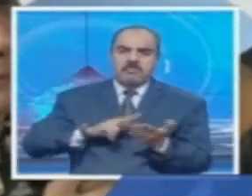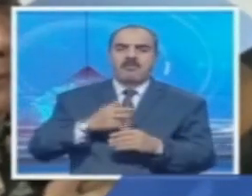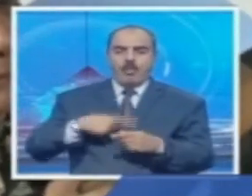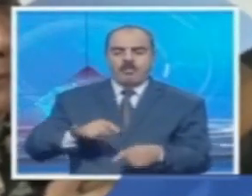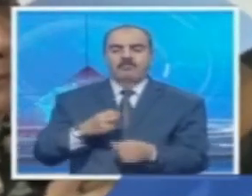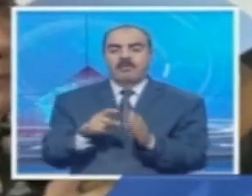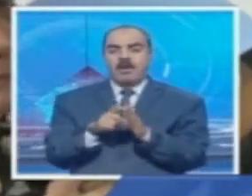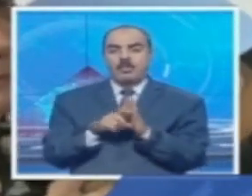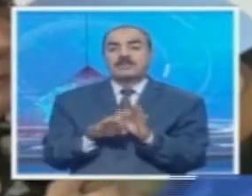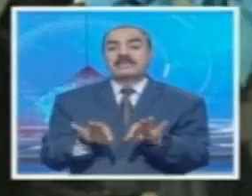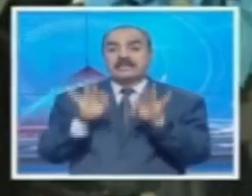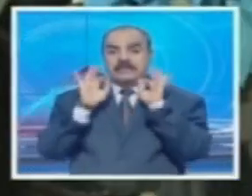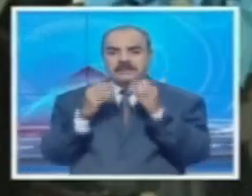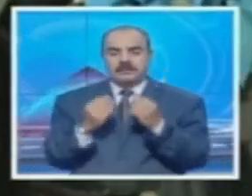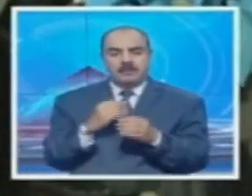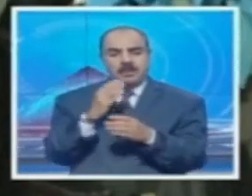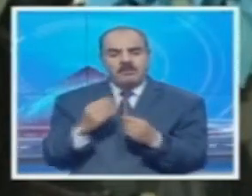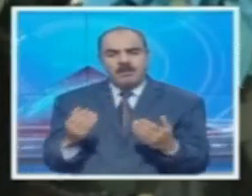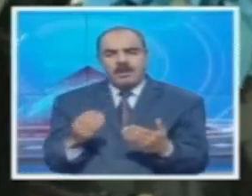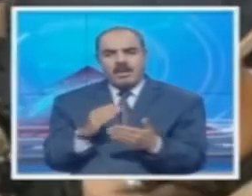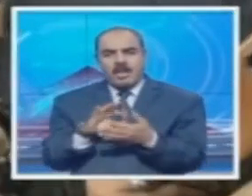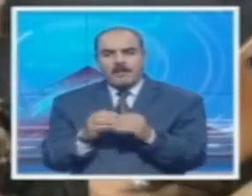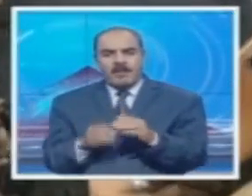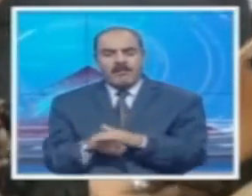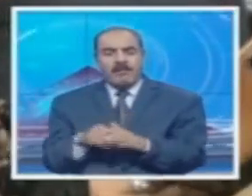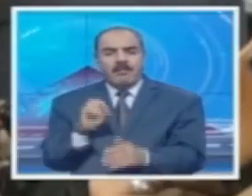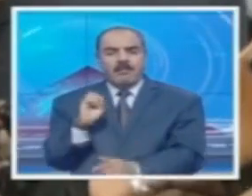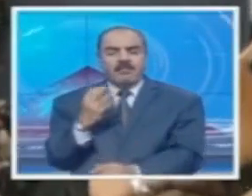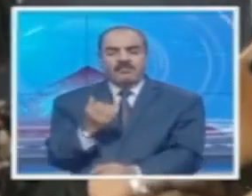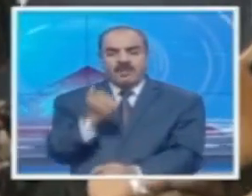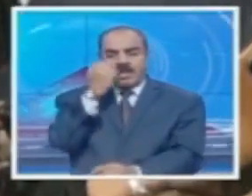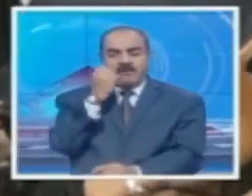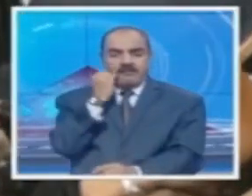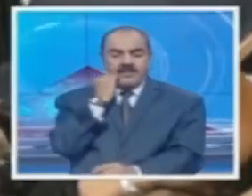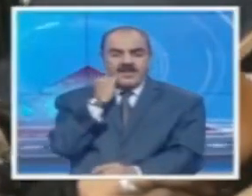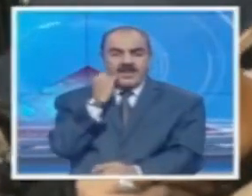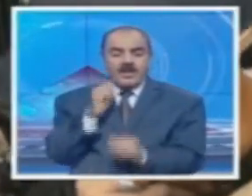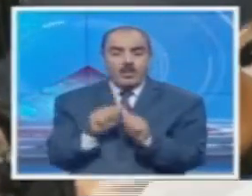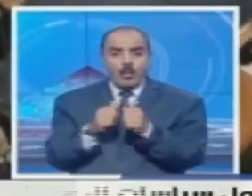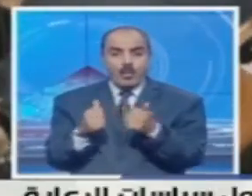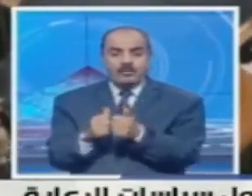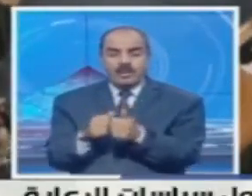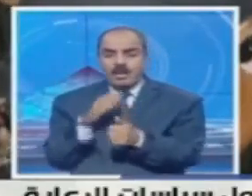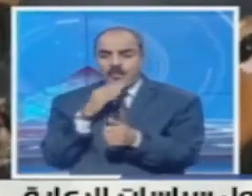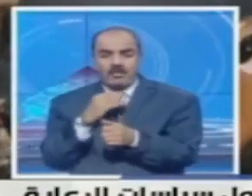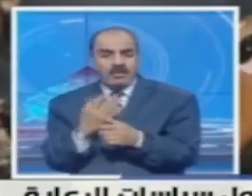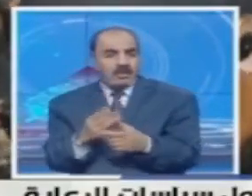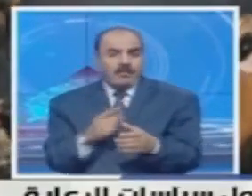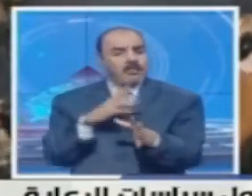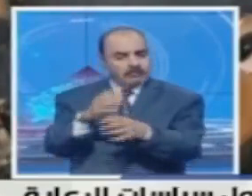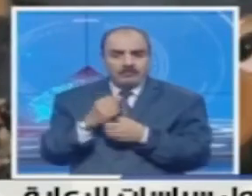أيضا الاستراتيجية الوطنية للرعاية البديلة، احنا عندنا 14,000 أسرة بديلة كافلة تكفل